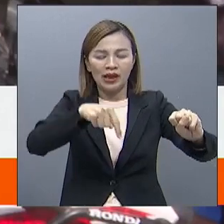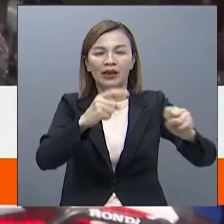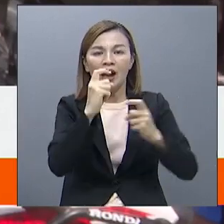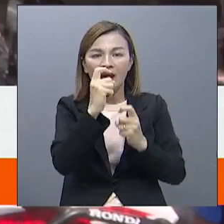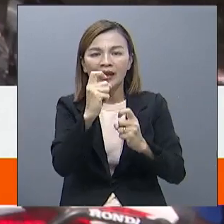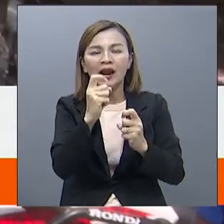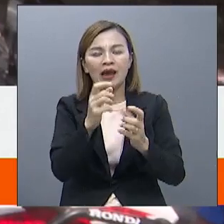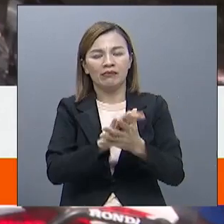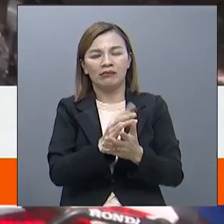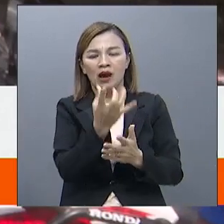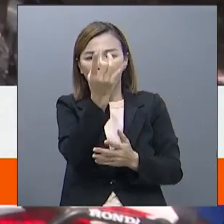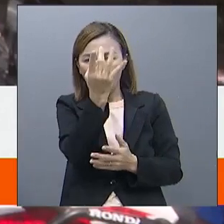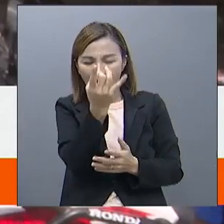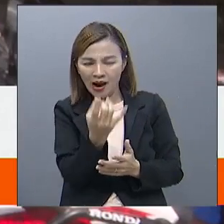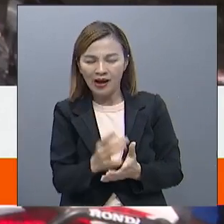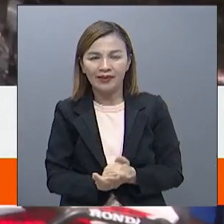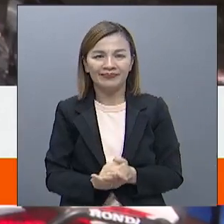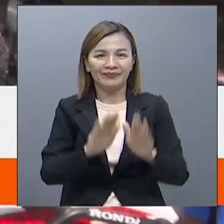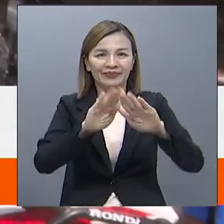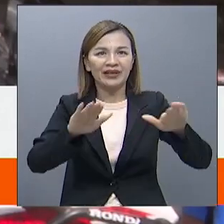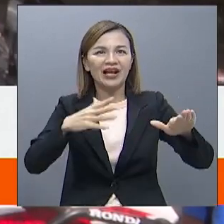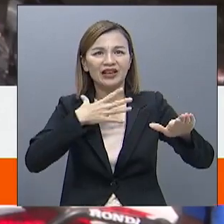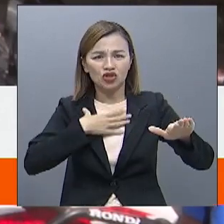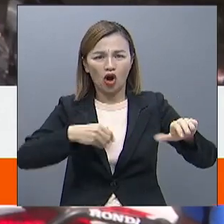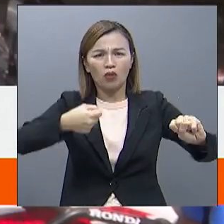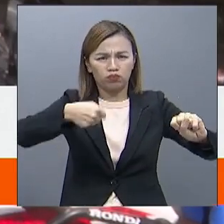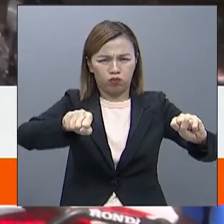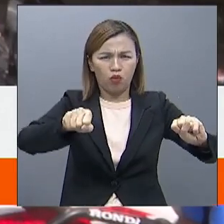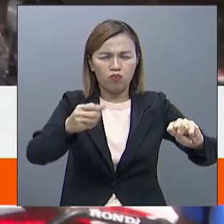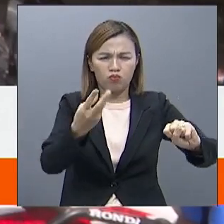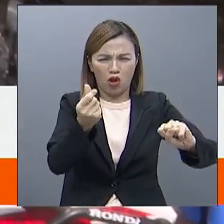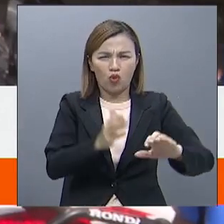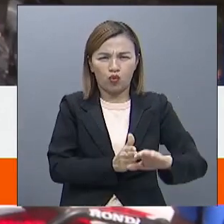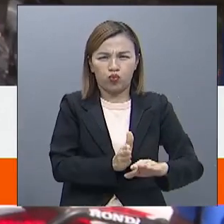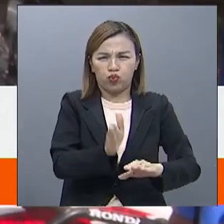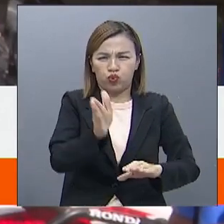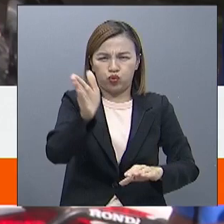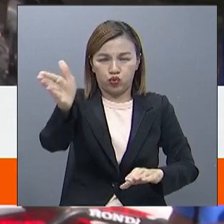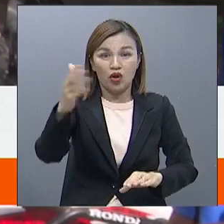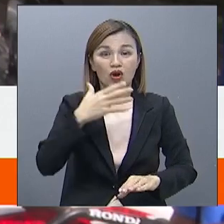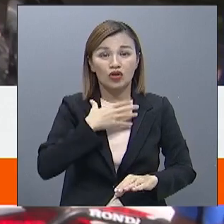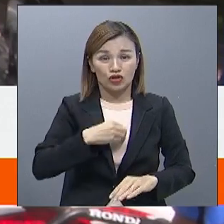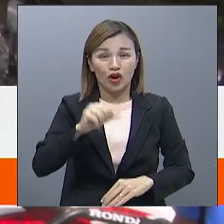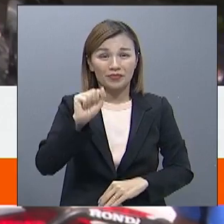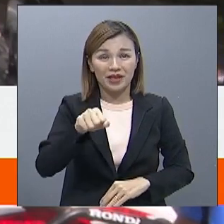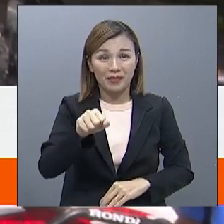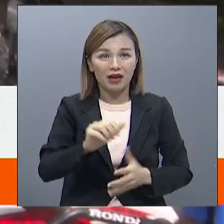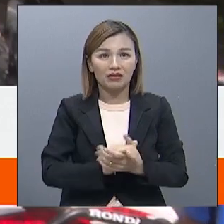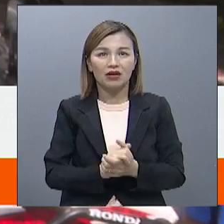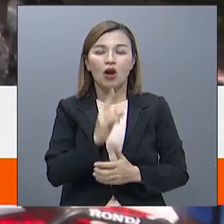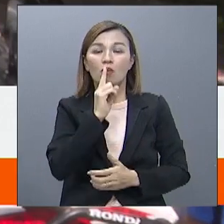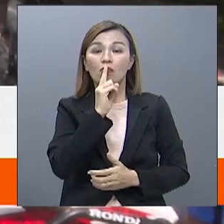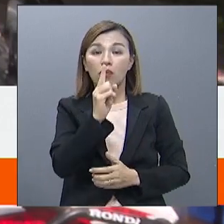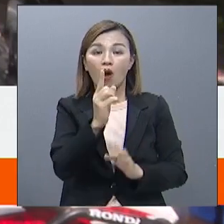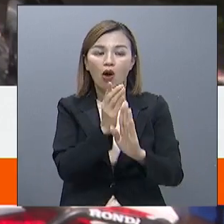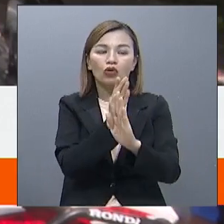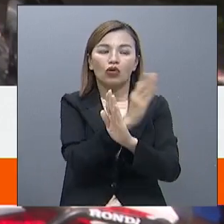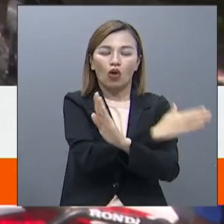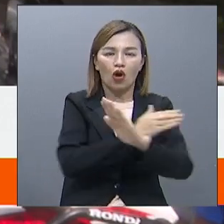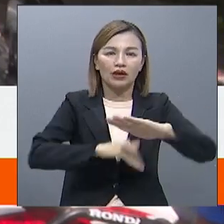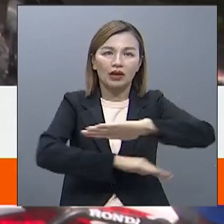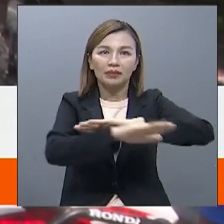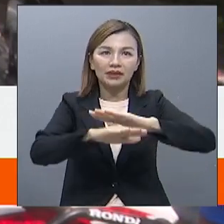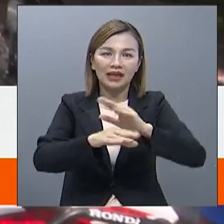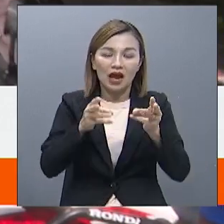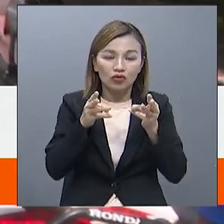ครับปกติเด็กๆเนี่ยจะชอบความเร็วชอบมอเตอร์ไซค์กันอยู่แล้วเราจะบอกเขาพื้นฐานก่อนว่าขึ้นรถยัง